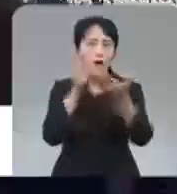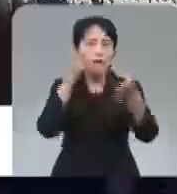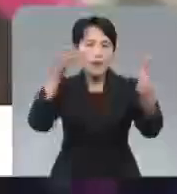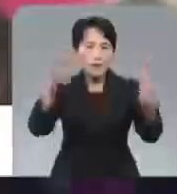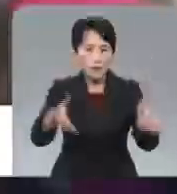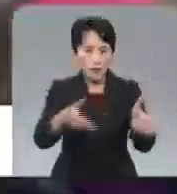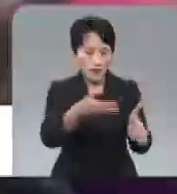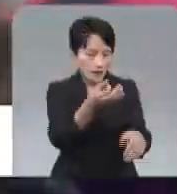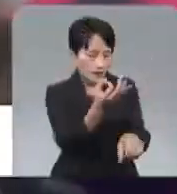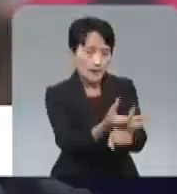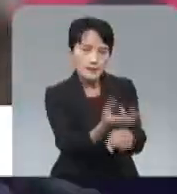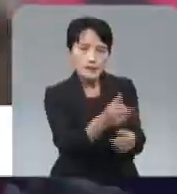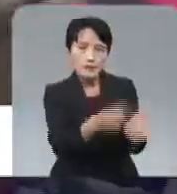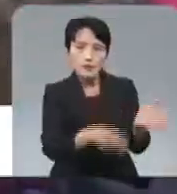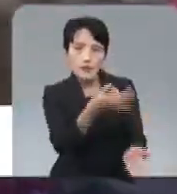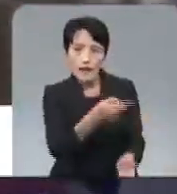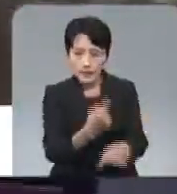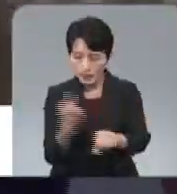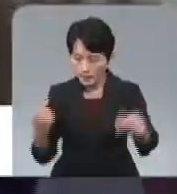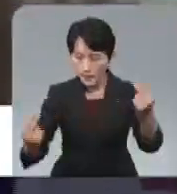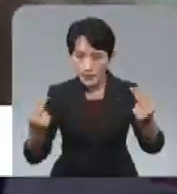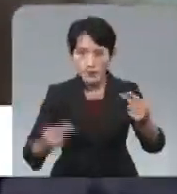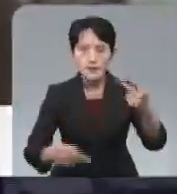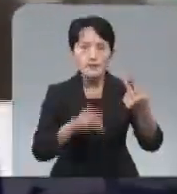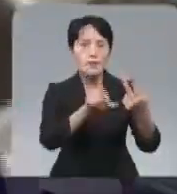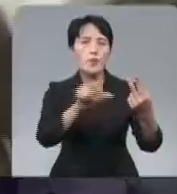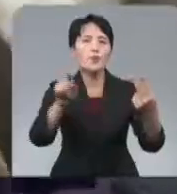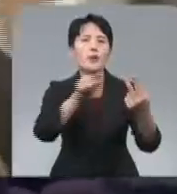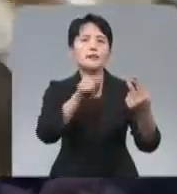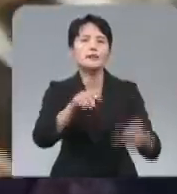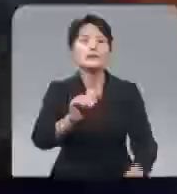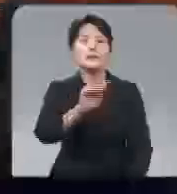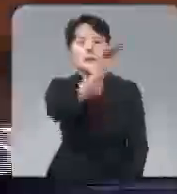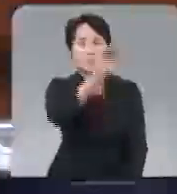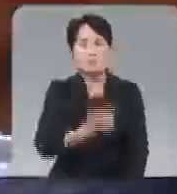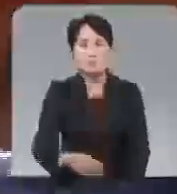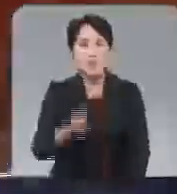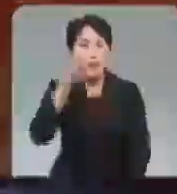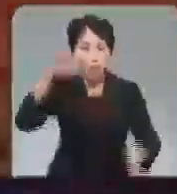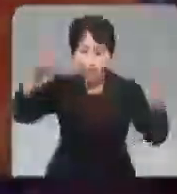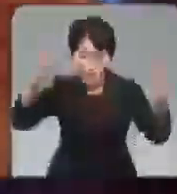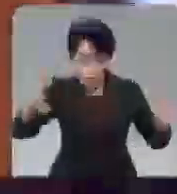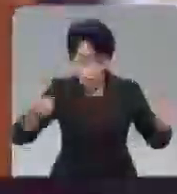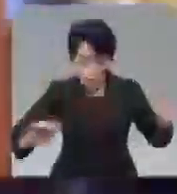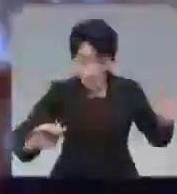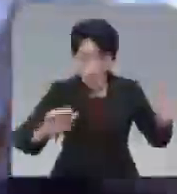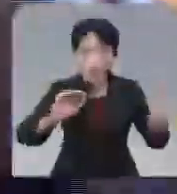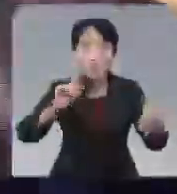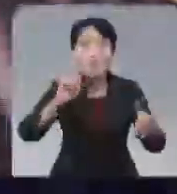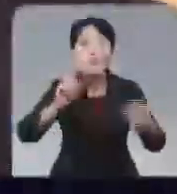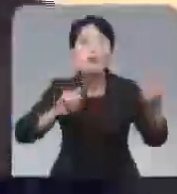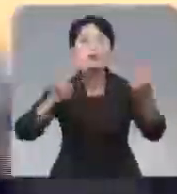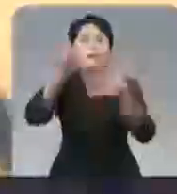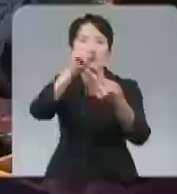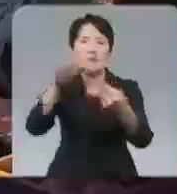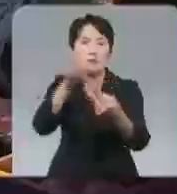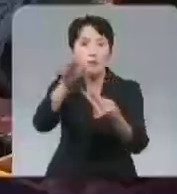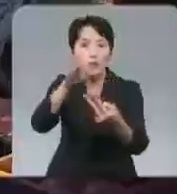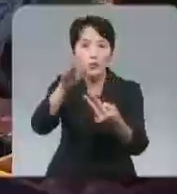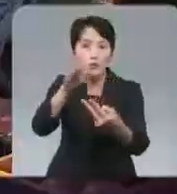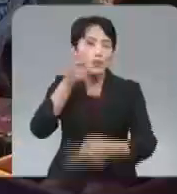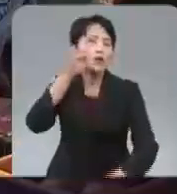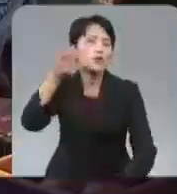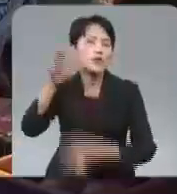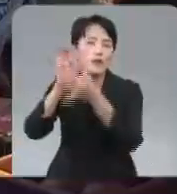l'indicé des prix à la consommation a progressé de plus de 2% en septembre pour le sixième mois consécutif d'après l'institut national des